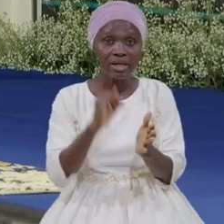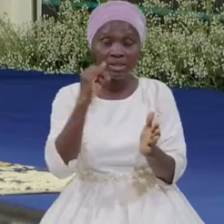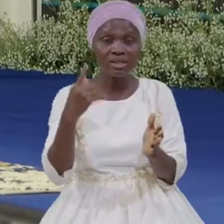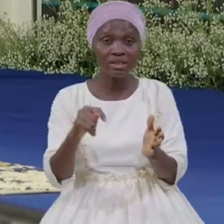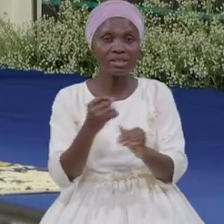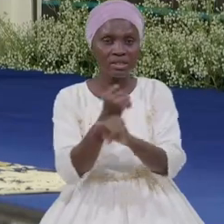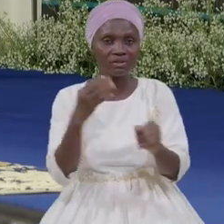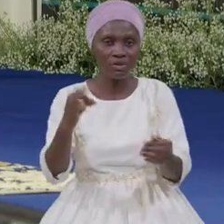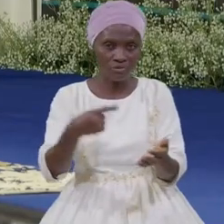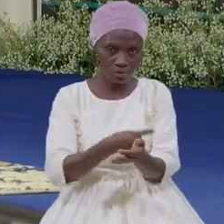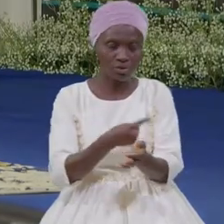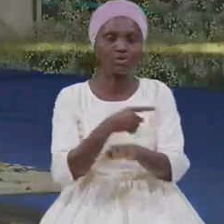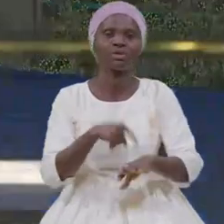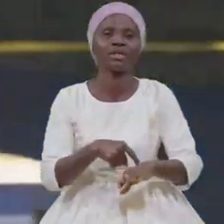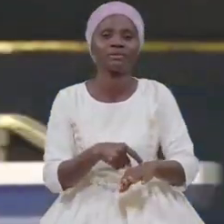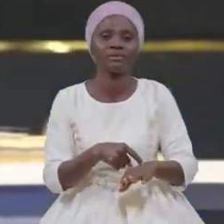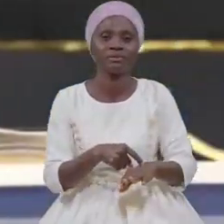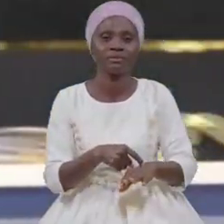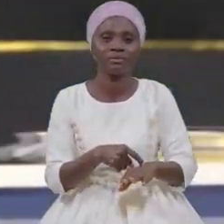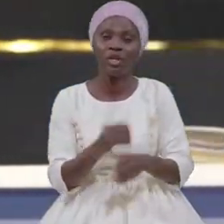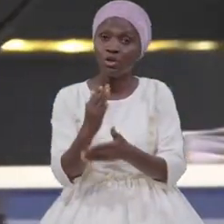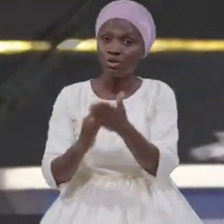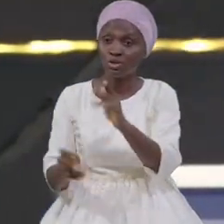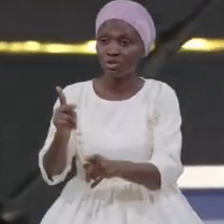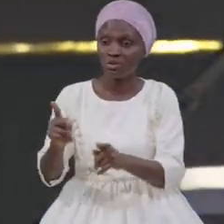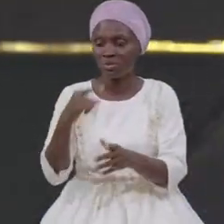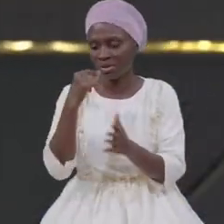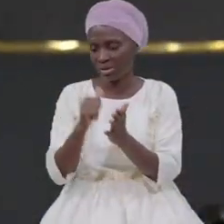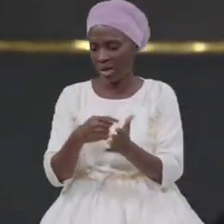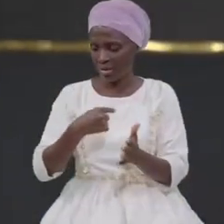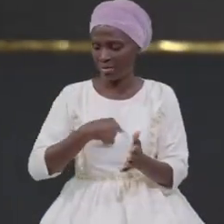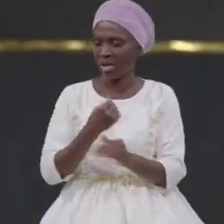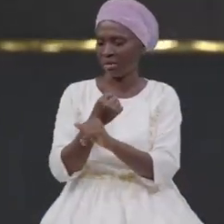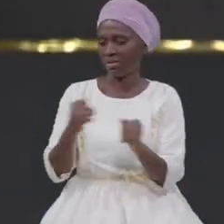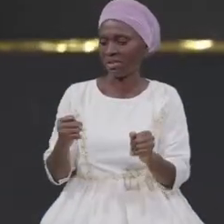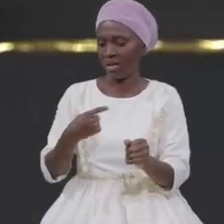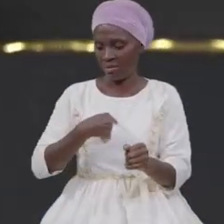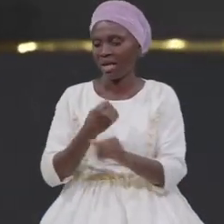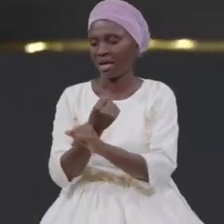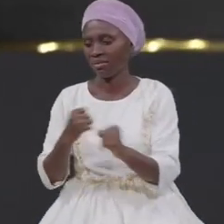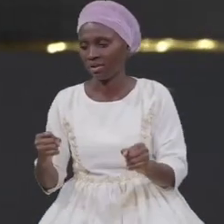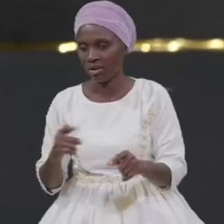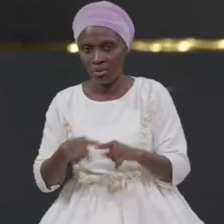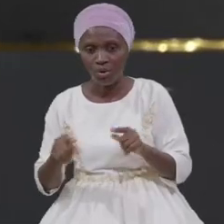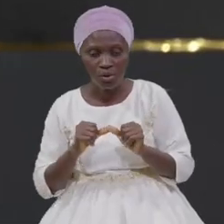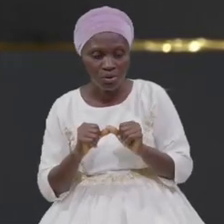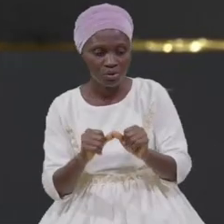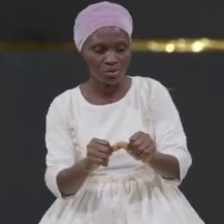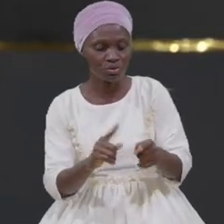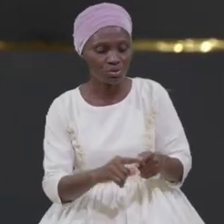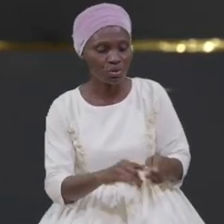l'évangile. Et ceux qui disent que je suis sauvé, et qui continuent en buvant